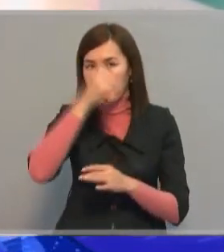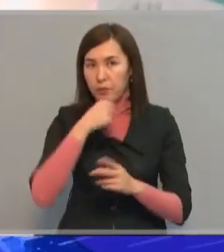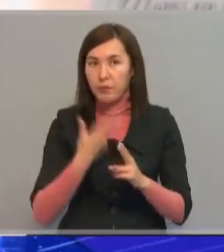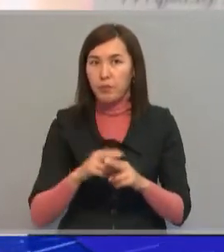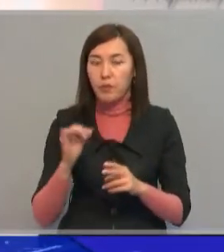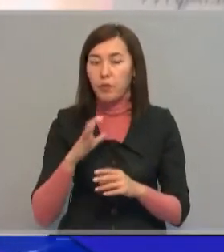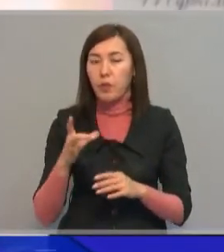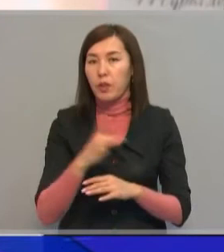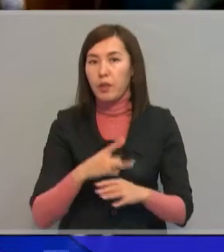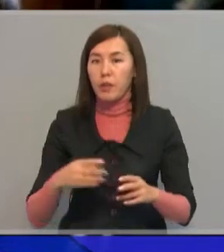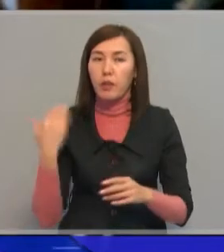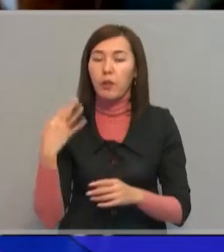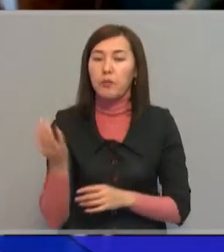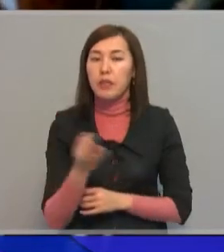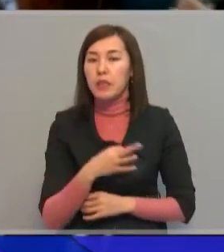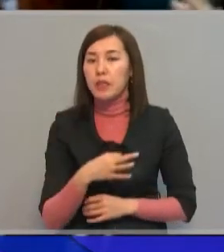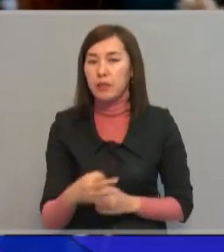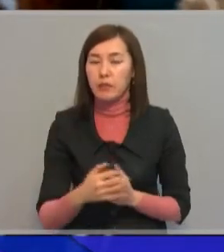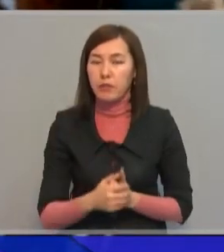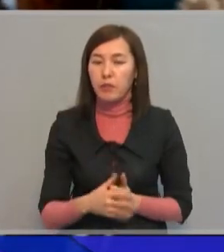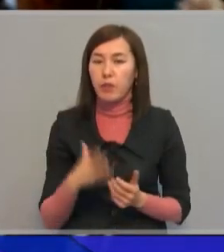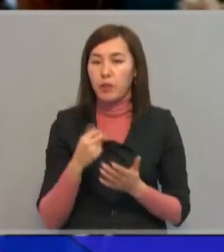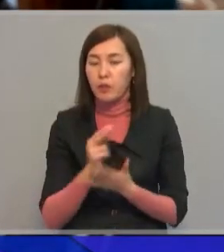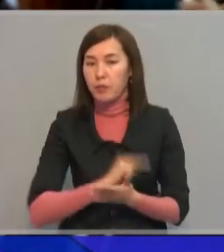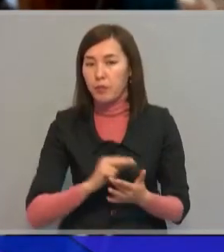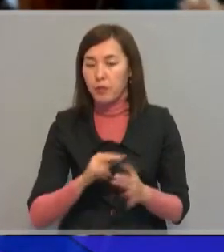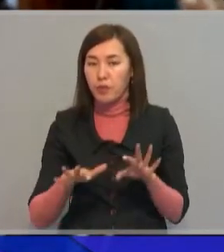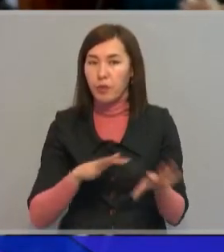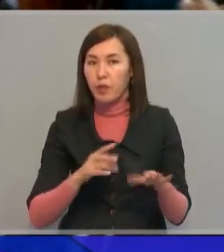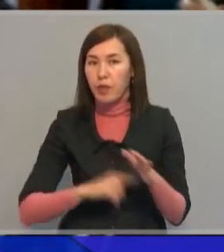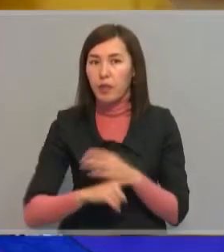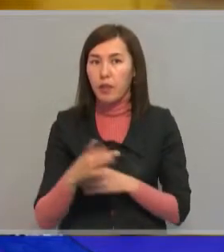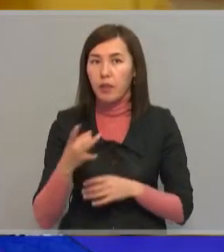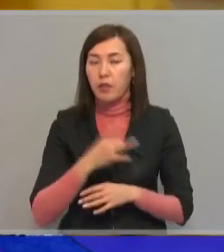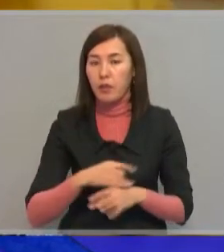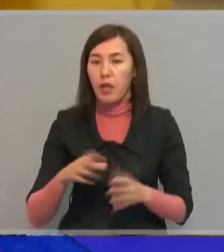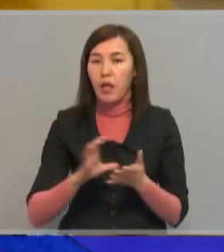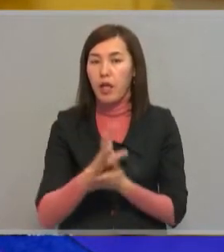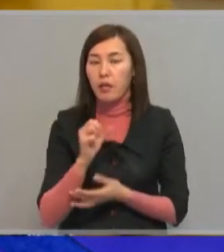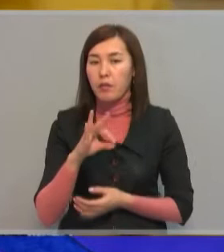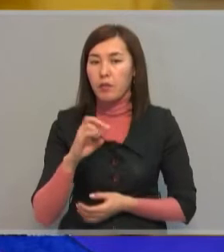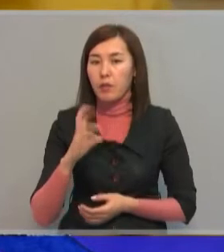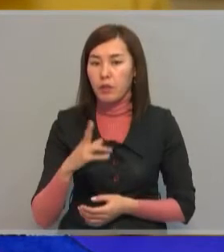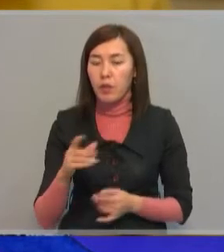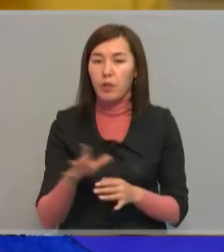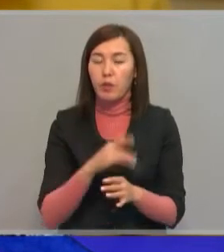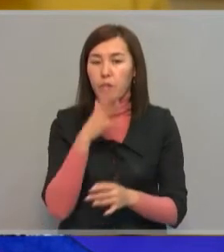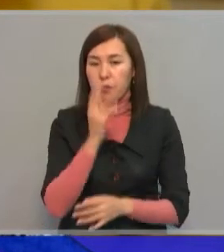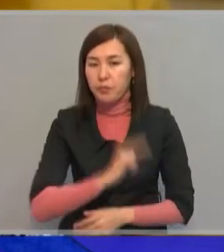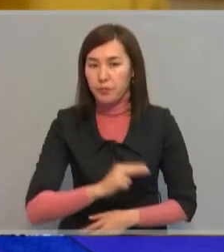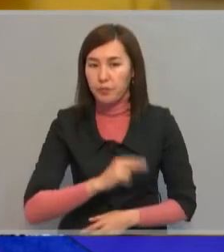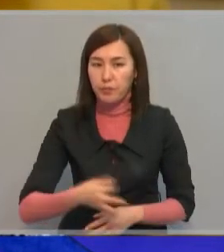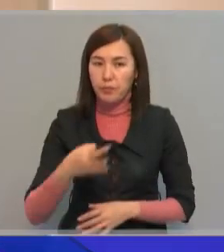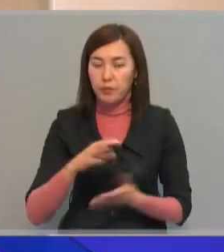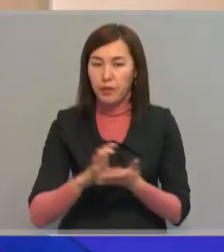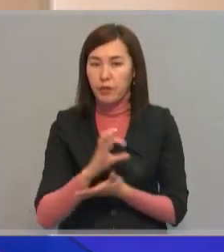в Тулькубасском районе Туркестанской области. Свою трудовую деятельность начал в районной газете «Шамшырак». Долгие годы работал в